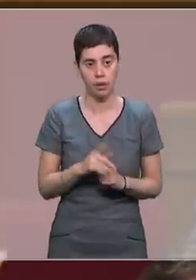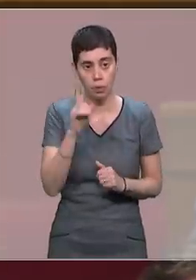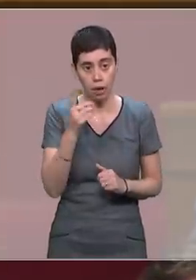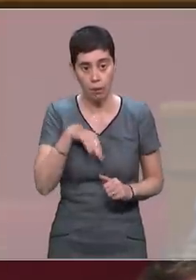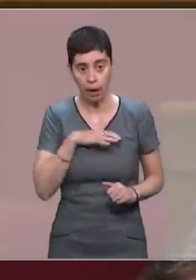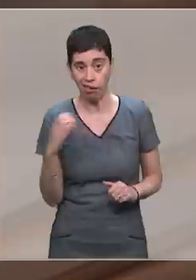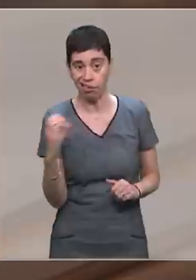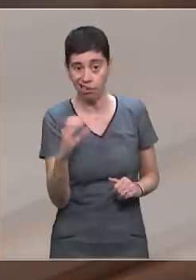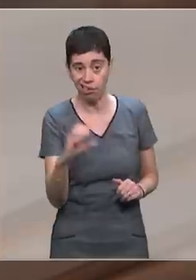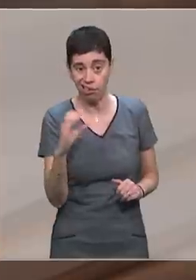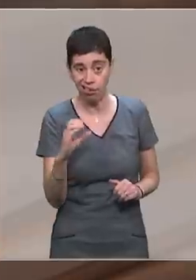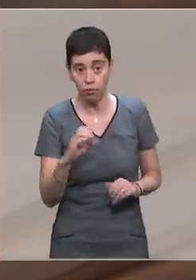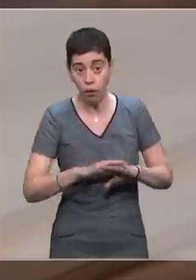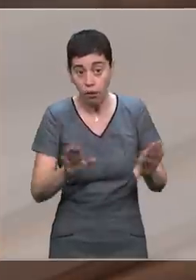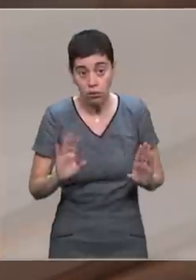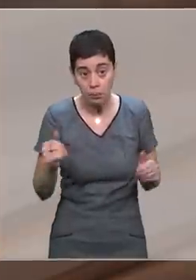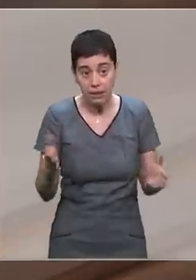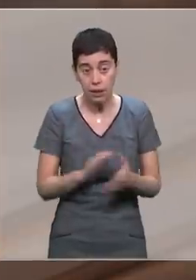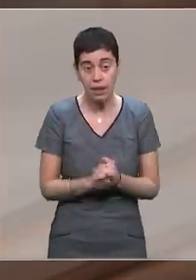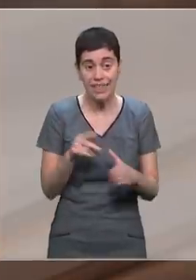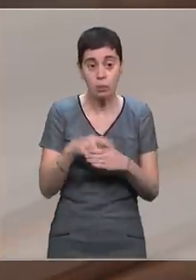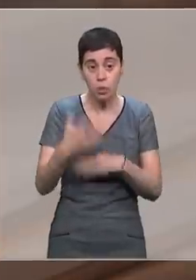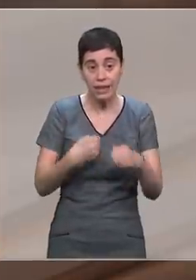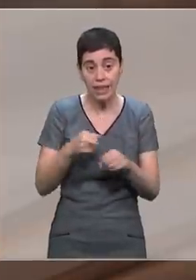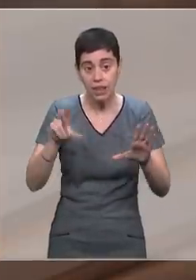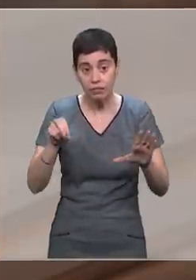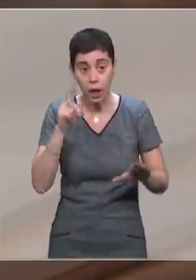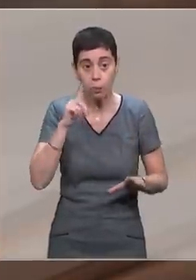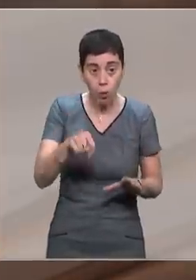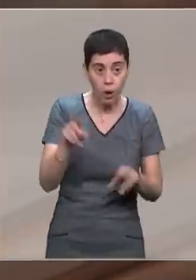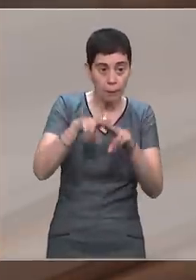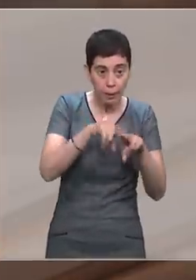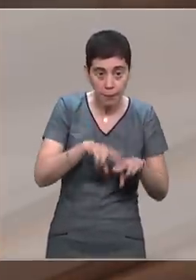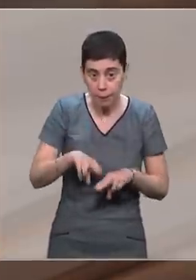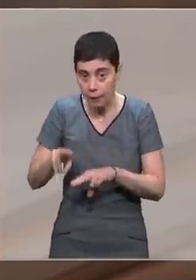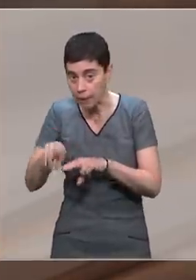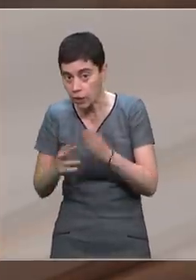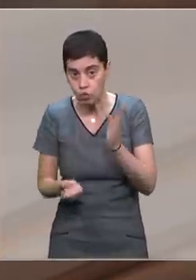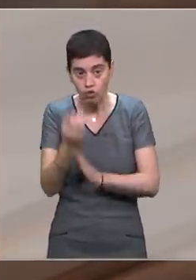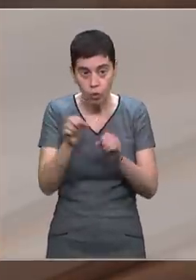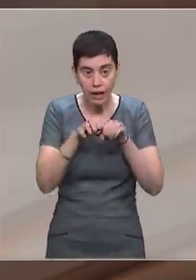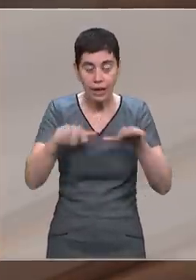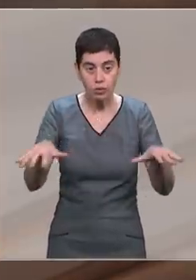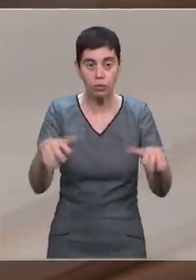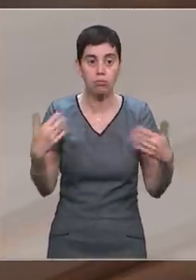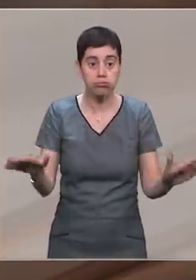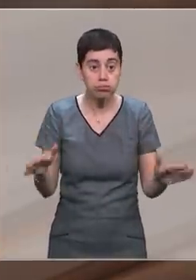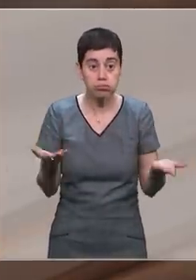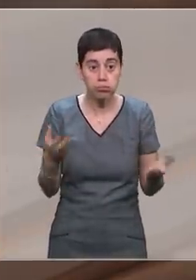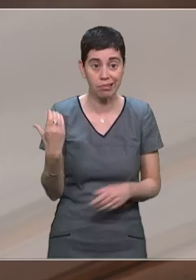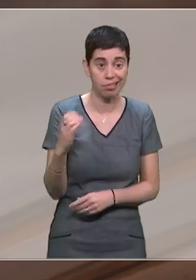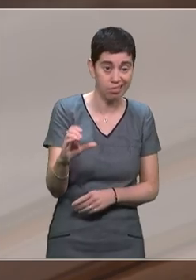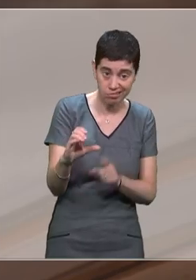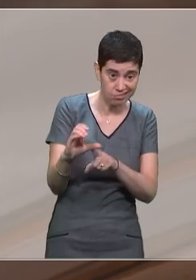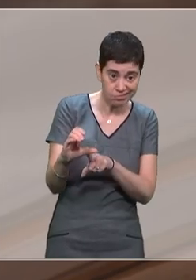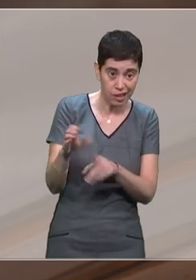début des années 80 que les crédits que nous avons commencé à consacrer à la régénération du réseau ont cessé d'être à la hauteur de l'entretien de nos 29